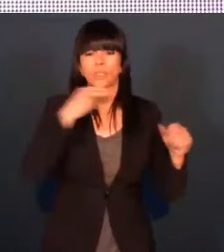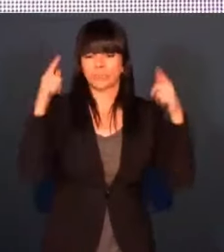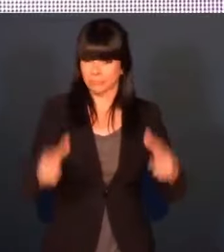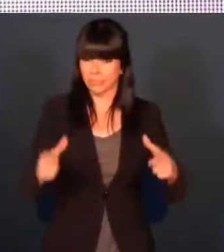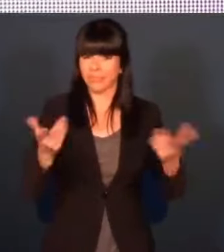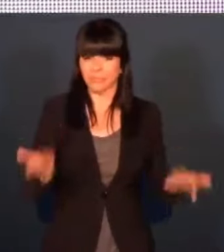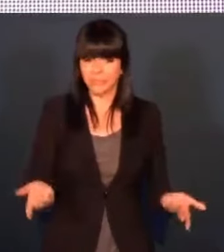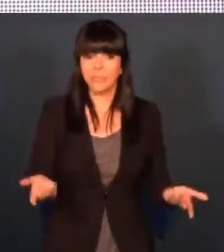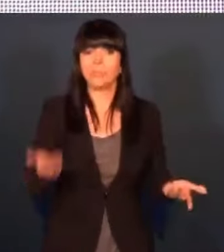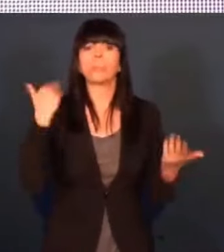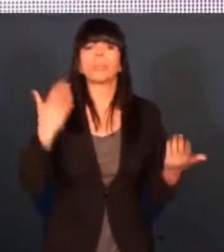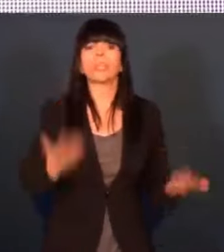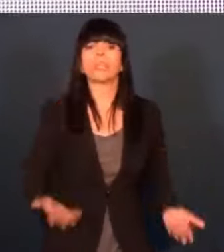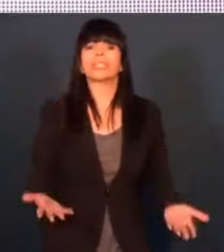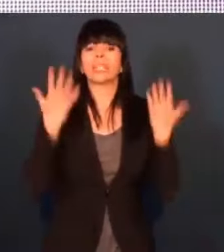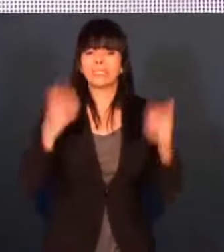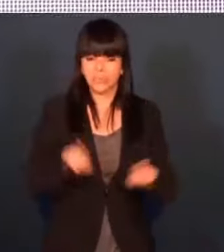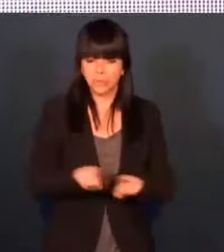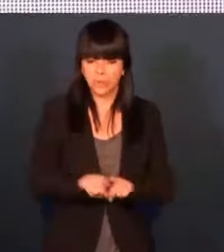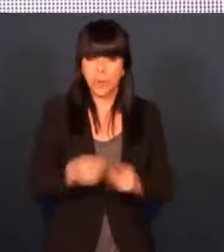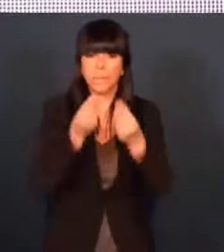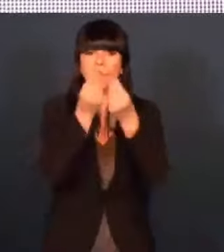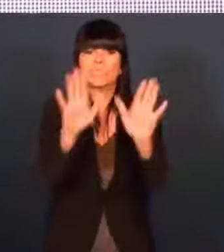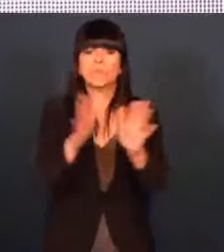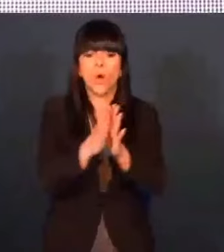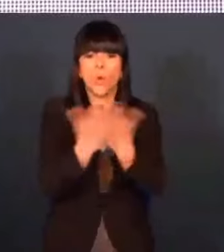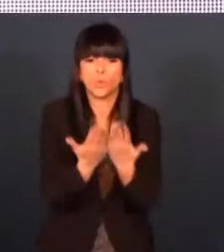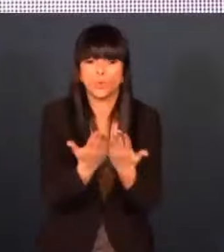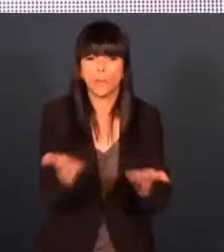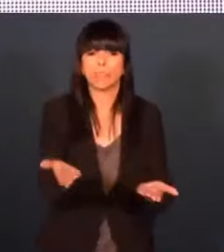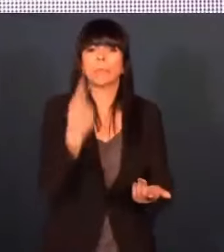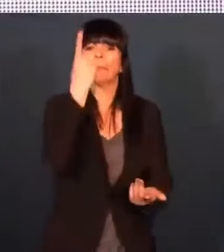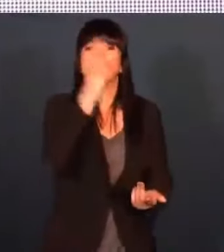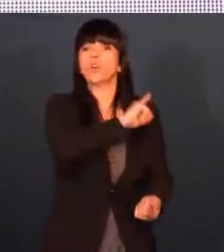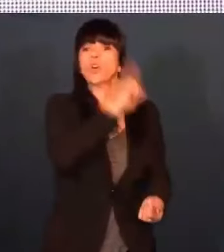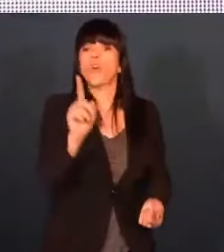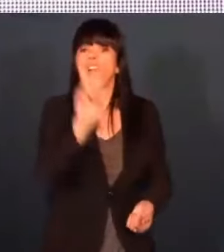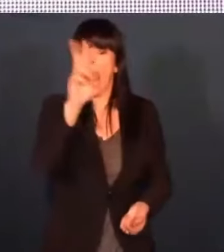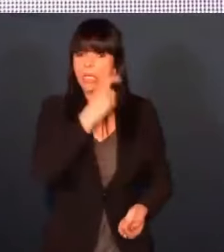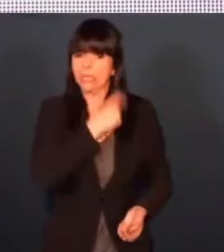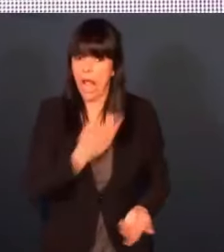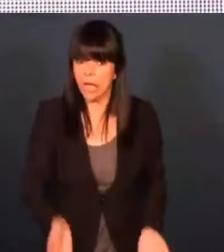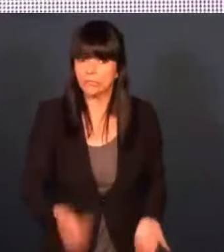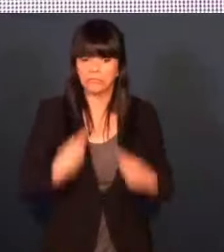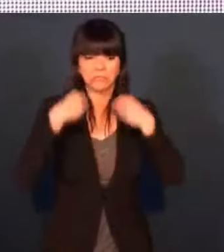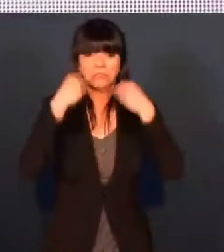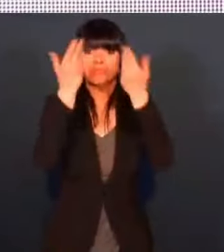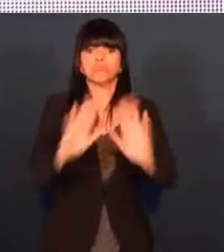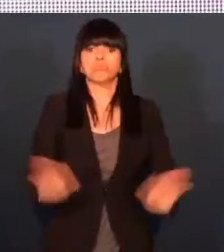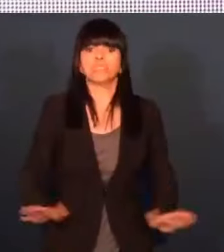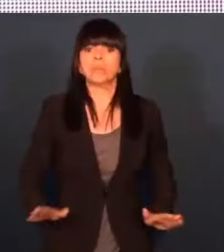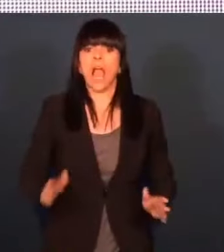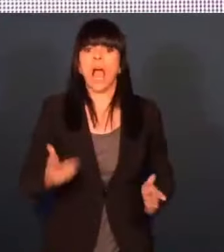Осигурихме безплатни детски градини, безплатни учебници за целия курс на обучение от 1 до 12 клас. Предлагаме безплатно висше